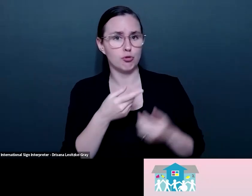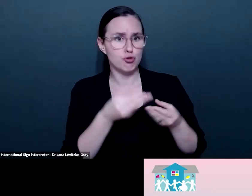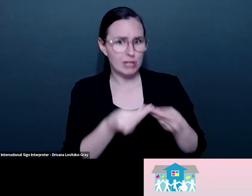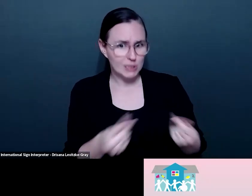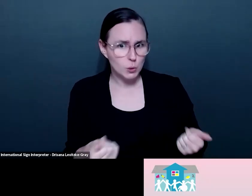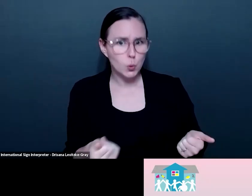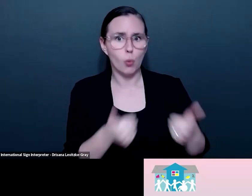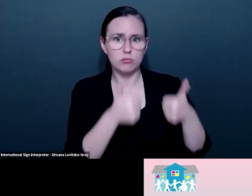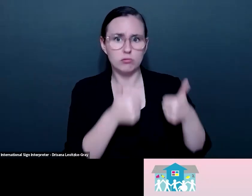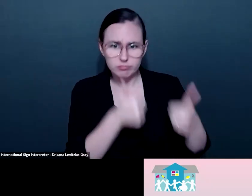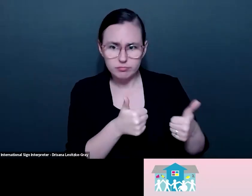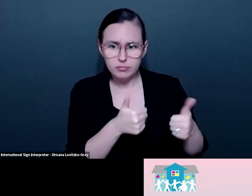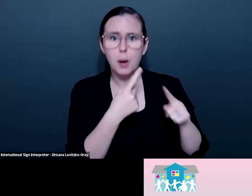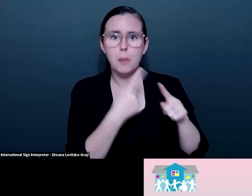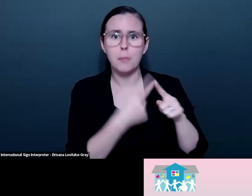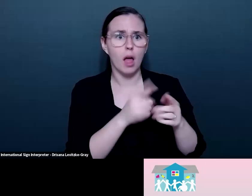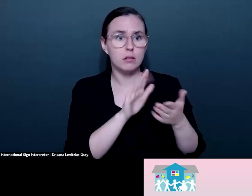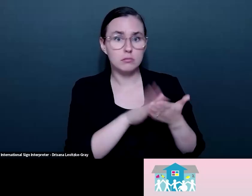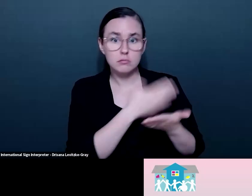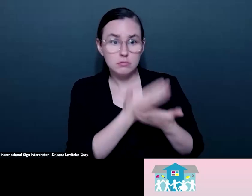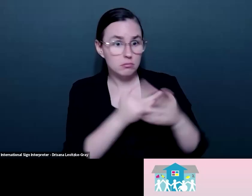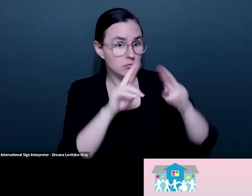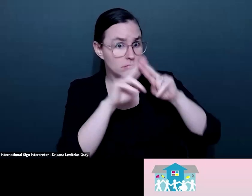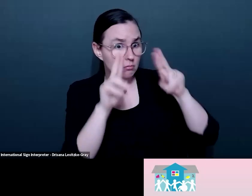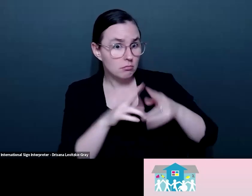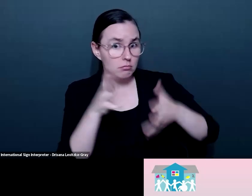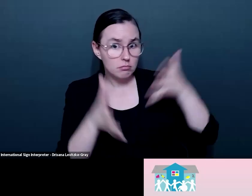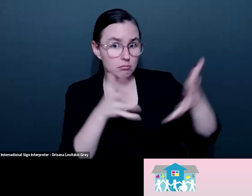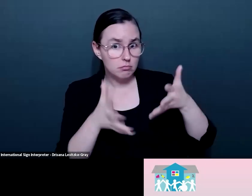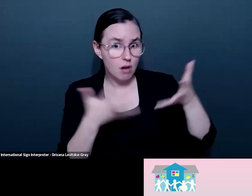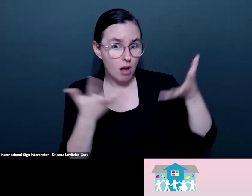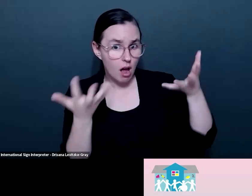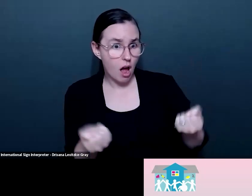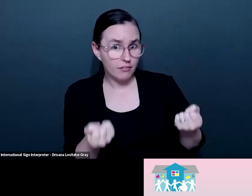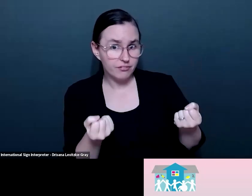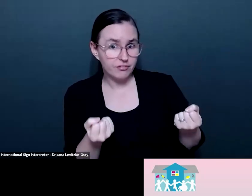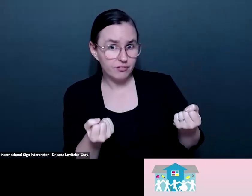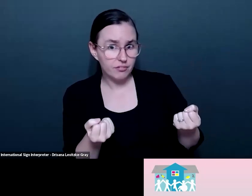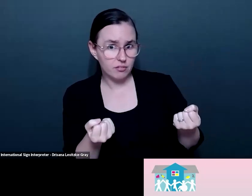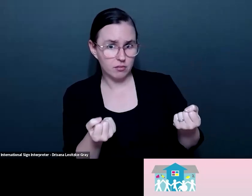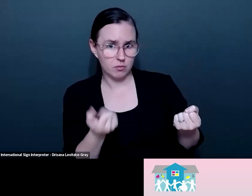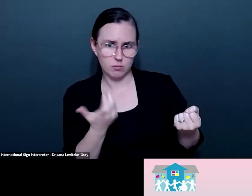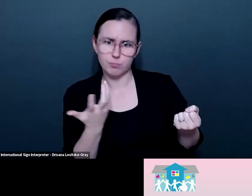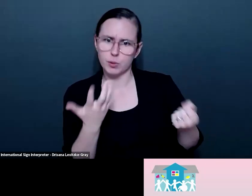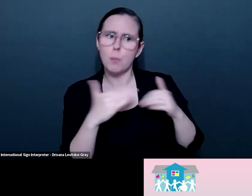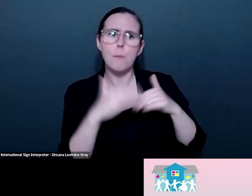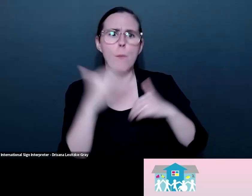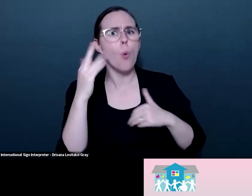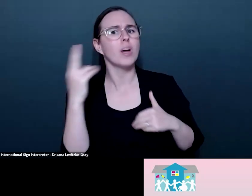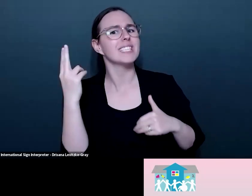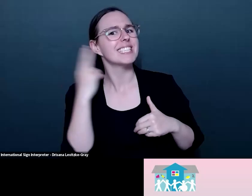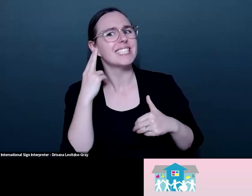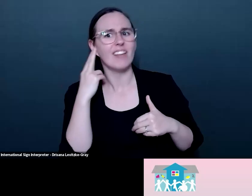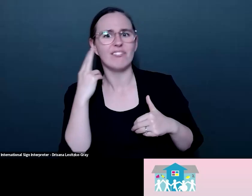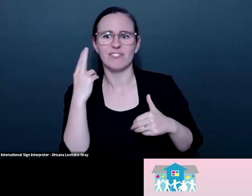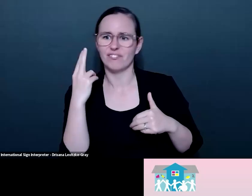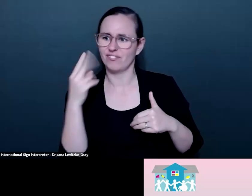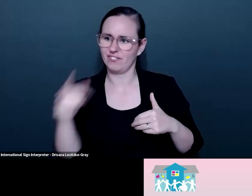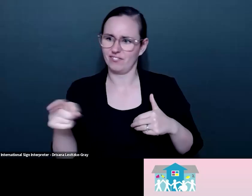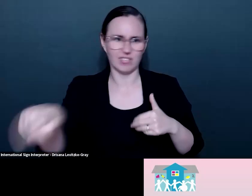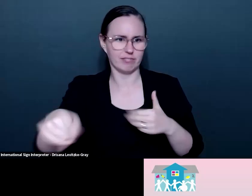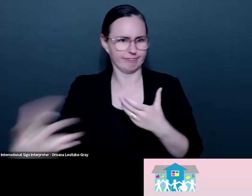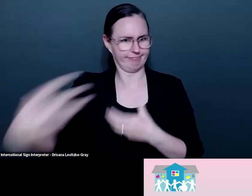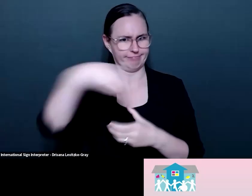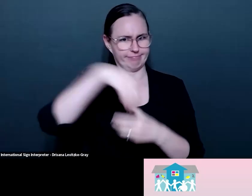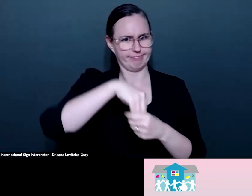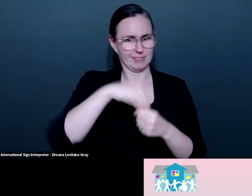pour nous aider dans notre recherche? Ou sinon, est-ce que on peut rendre inclusif et accessible ce genre